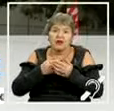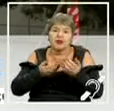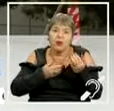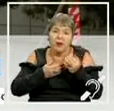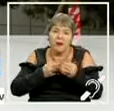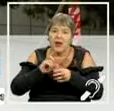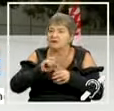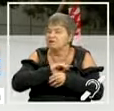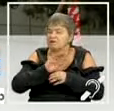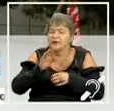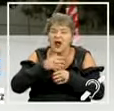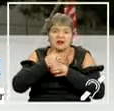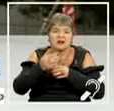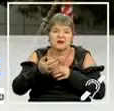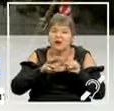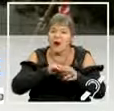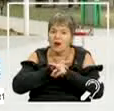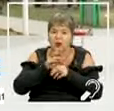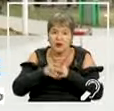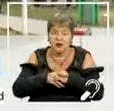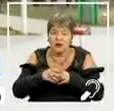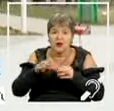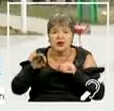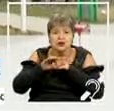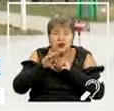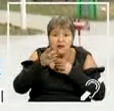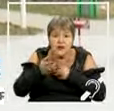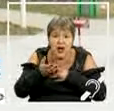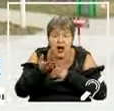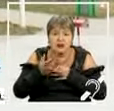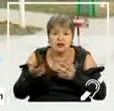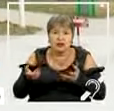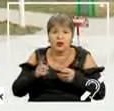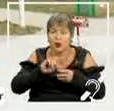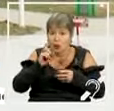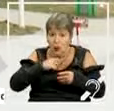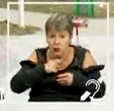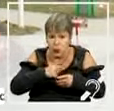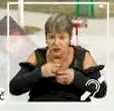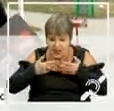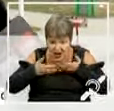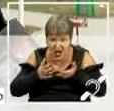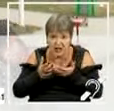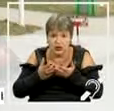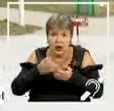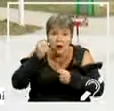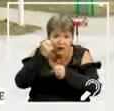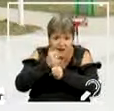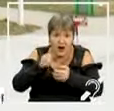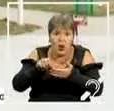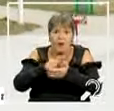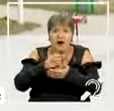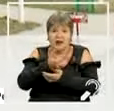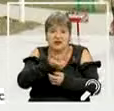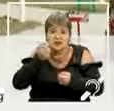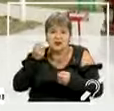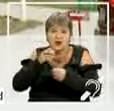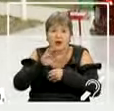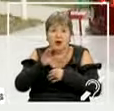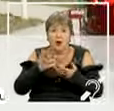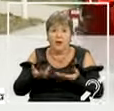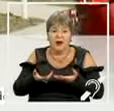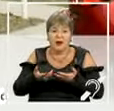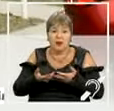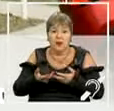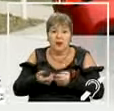însă prea târziu. Soția a și solicitat, dacă nu poate să nască natural, să îi se facă o operație cezariană. Și au refuzat?